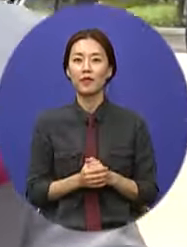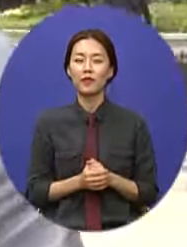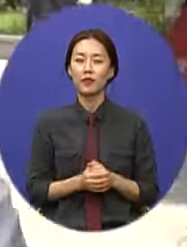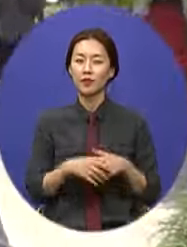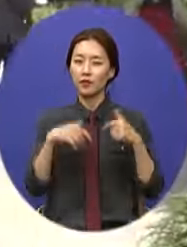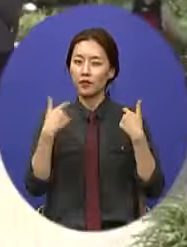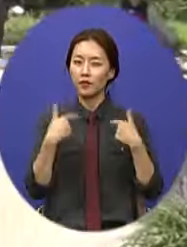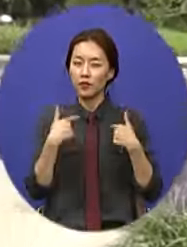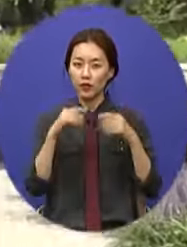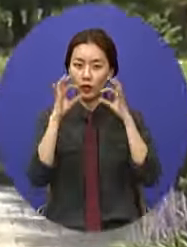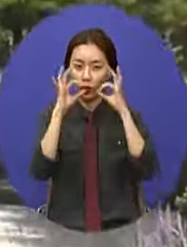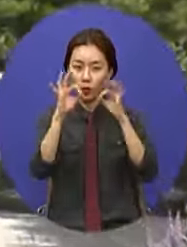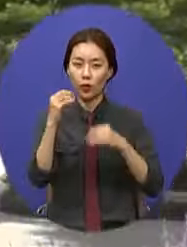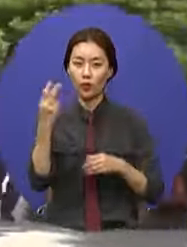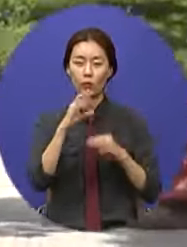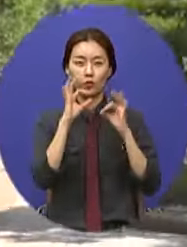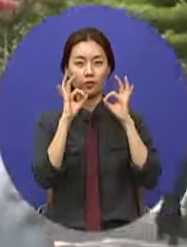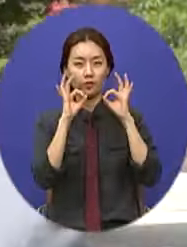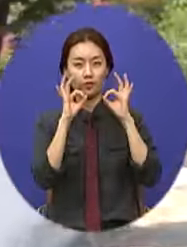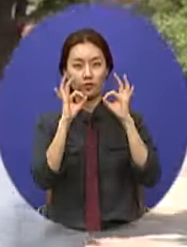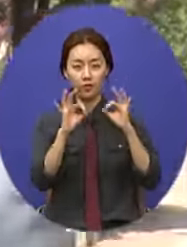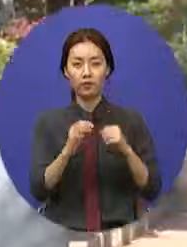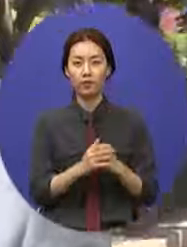눈에 넣어도